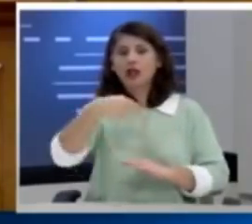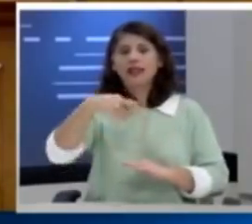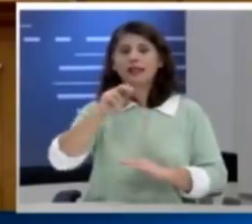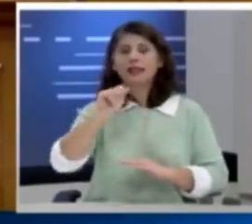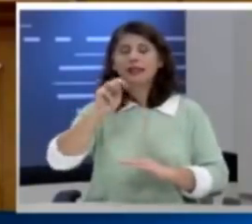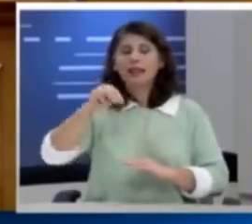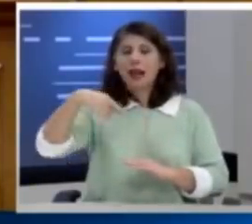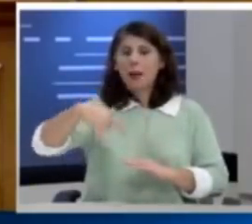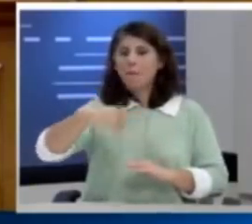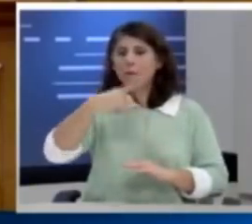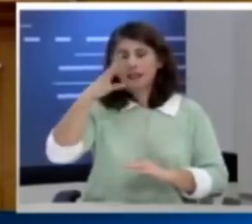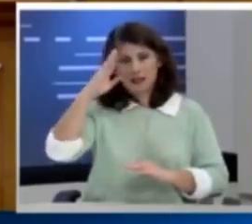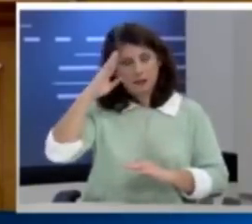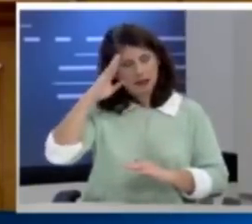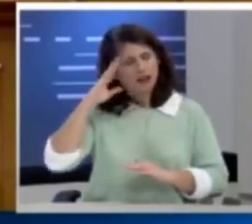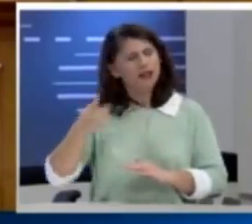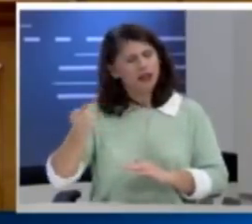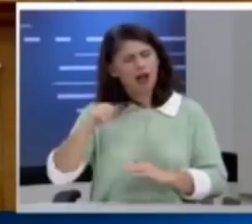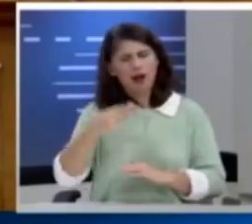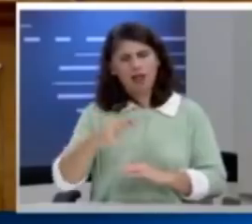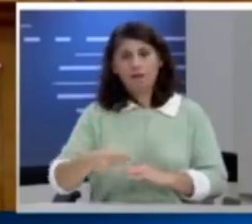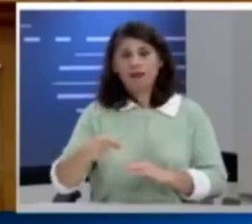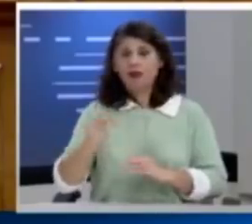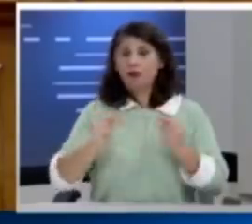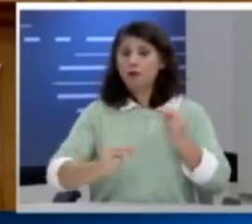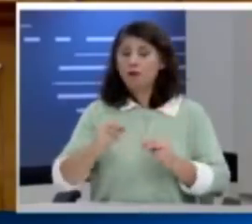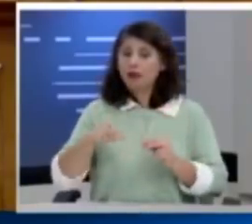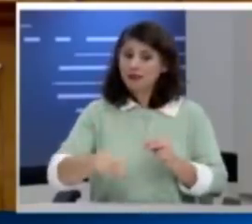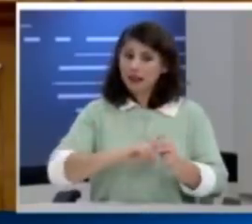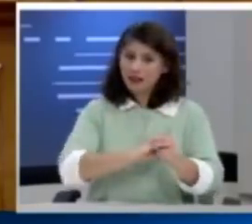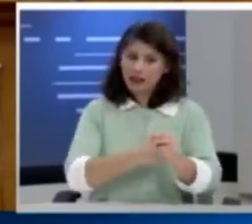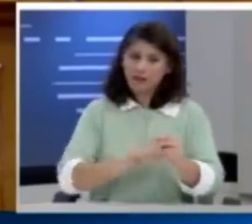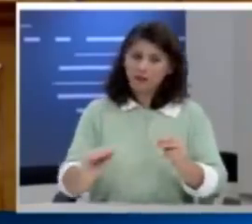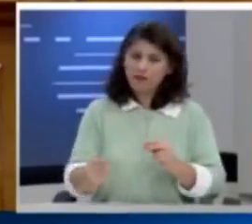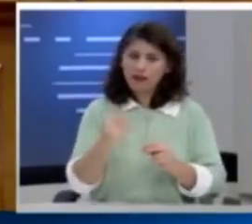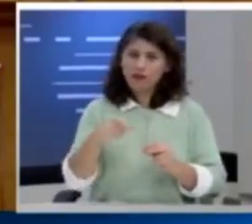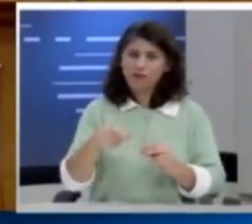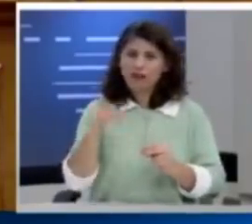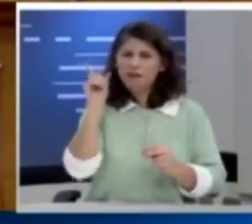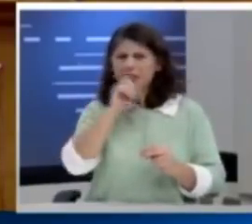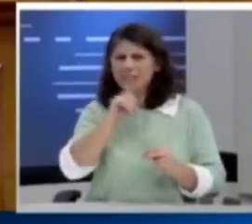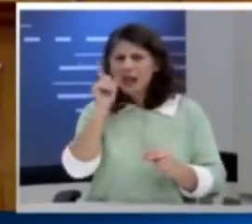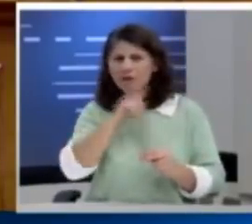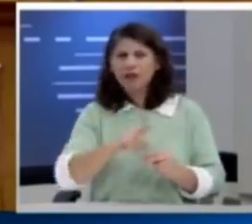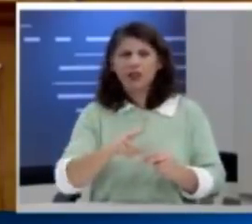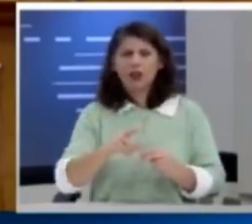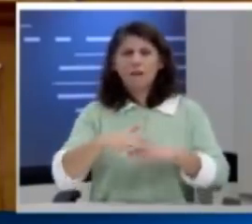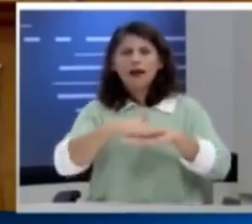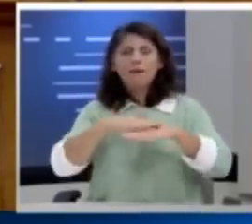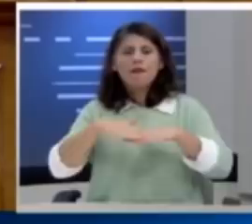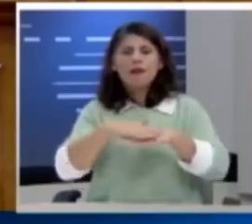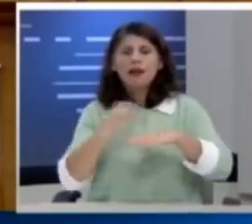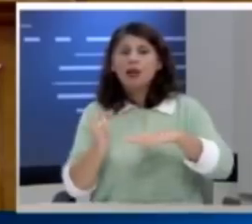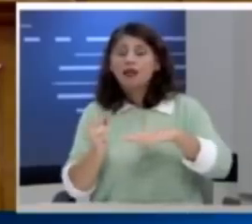αλλού. Το πρόβλημα είναι ότι τέτοιες δυνάμεις που εμφανίζονται με ένα κάλπικο, με ένα